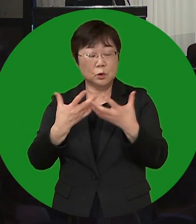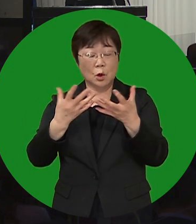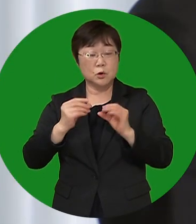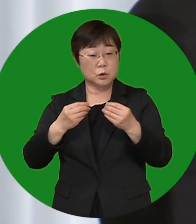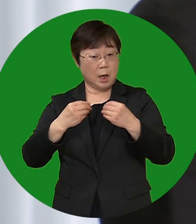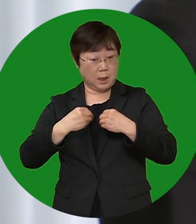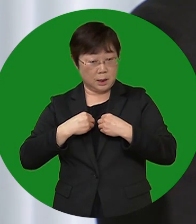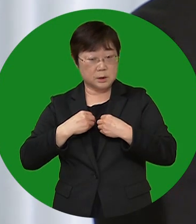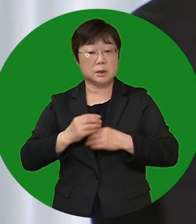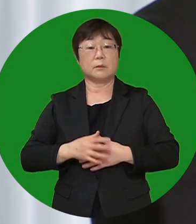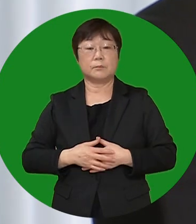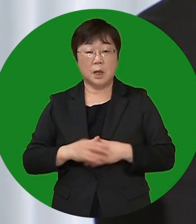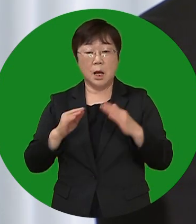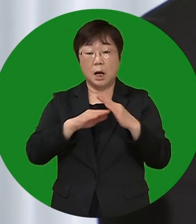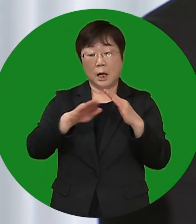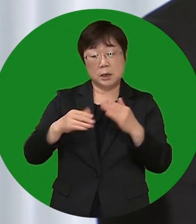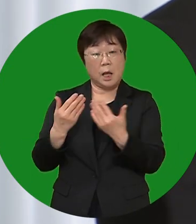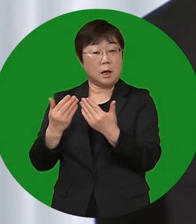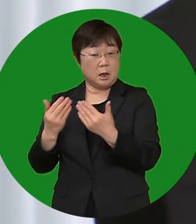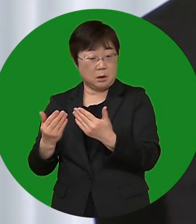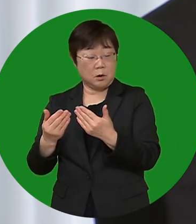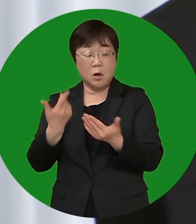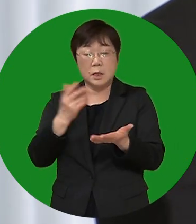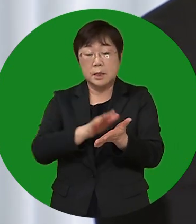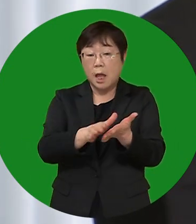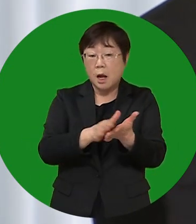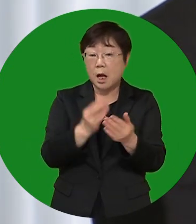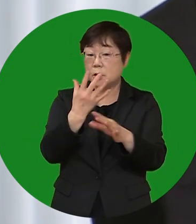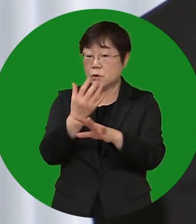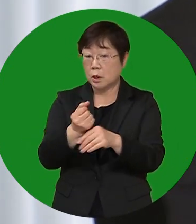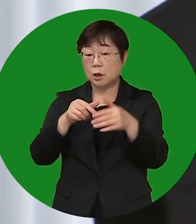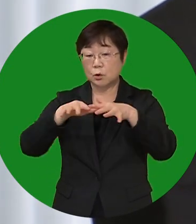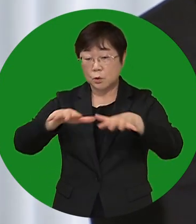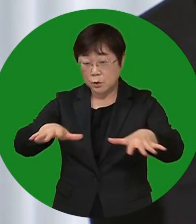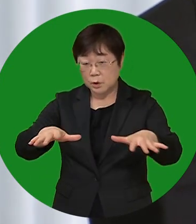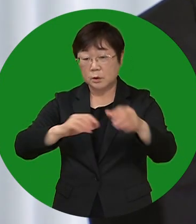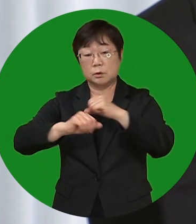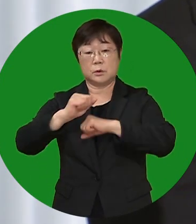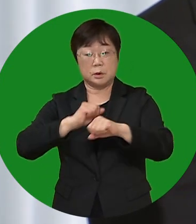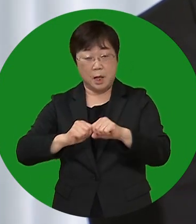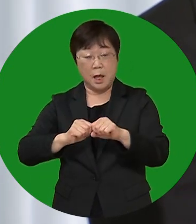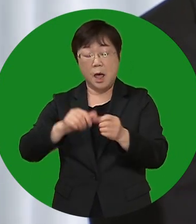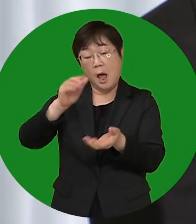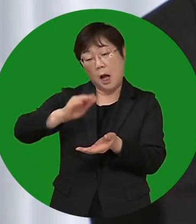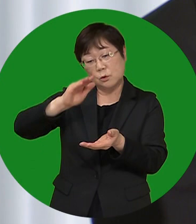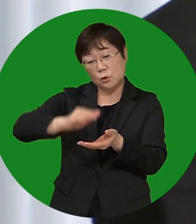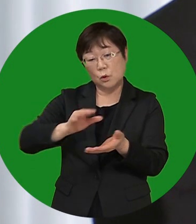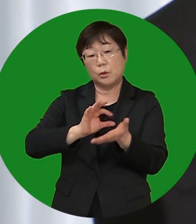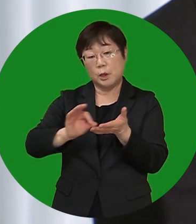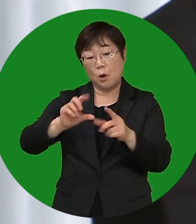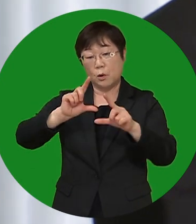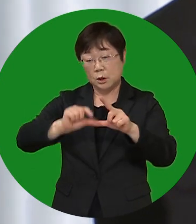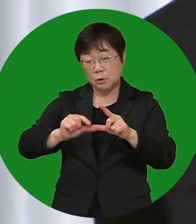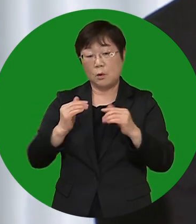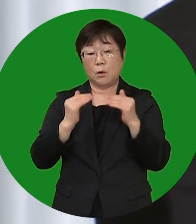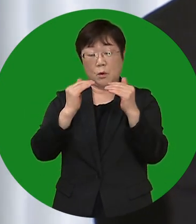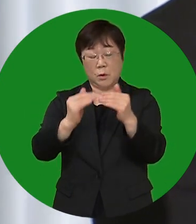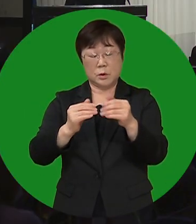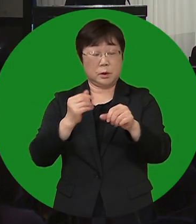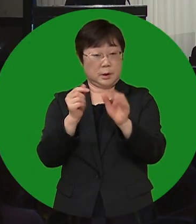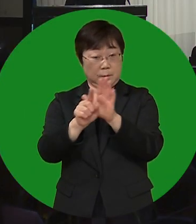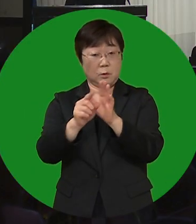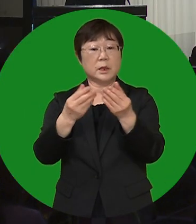感染を受けて家庭や学校における手洗い習慣の普及活動にも力を入れハンドソープの利用率の向上に貢献して参りまし